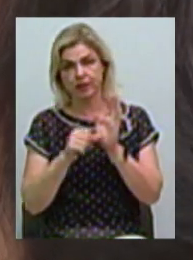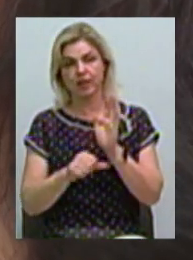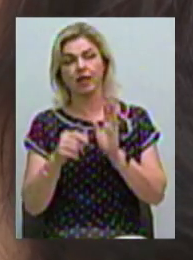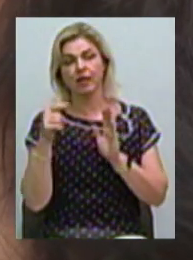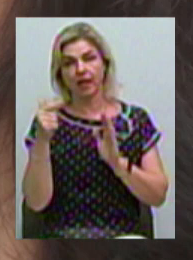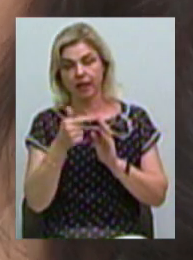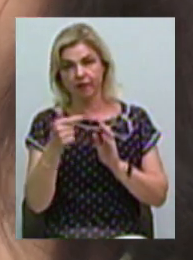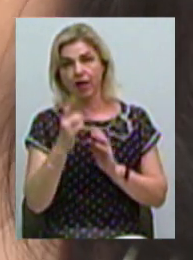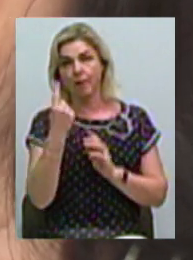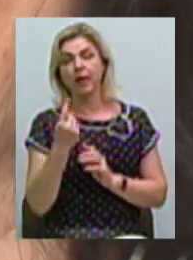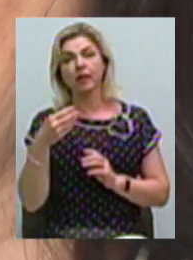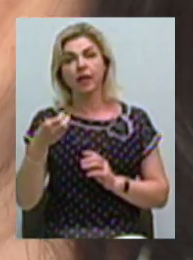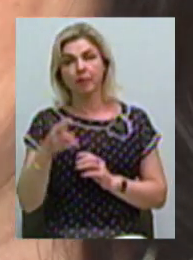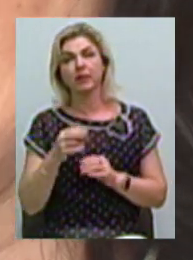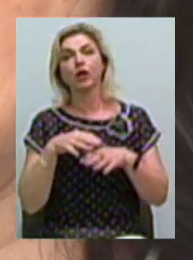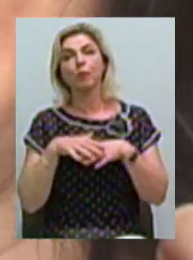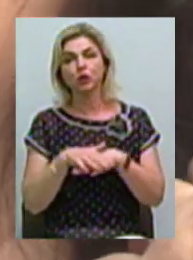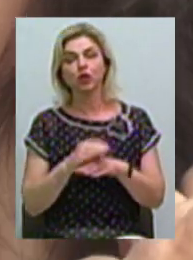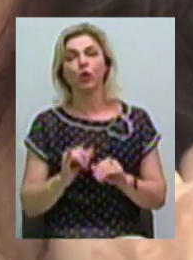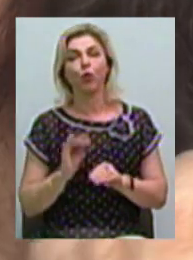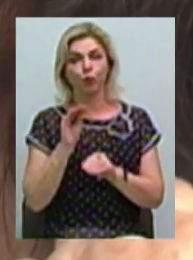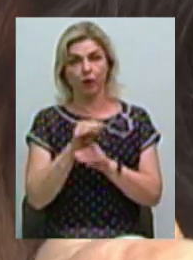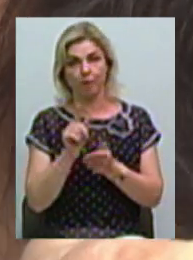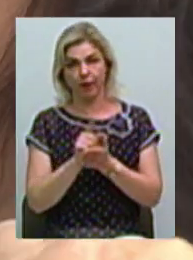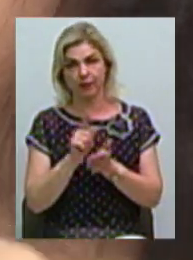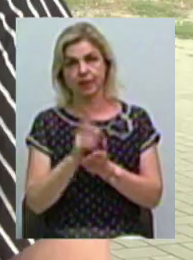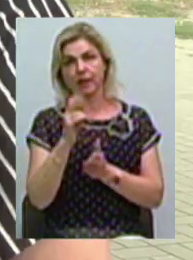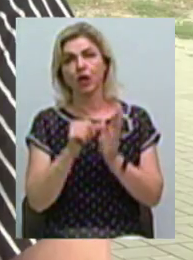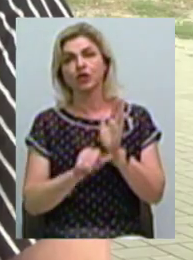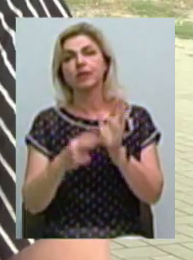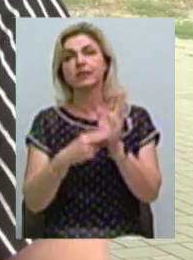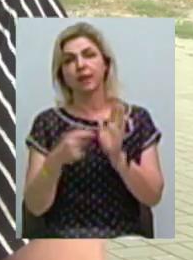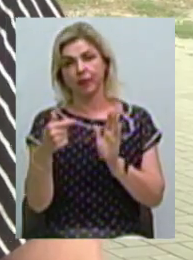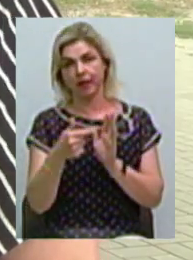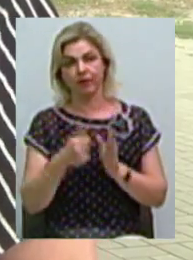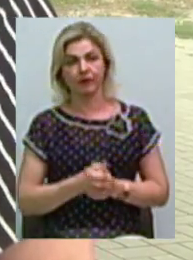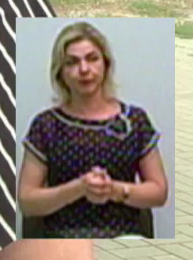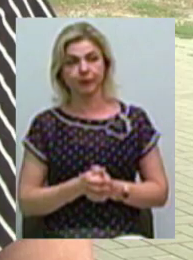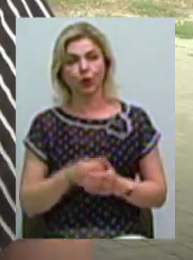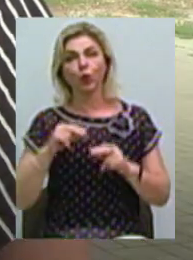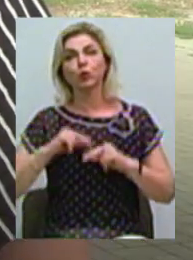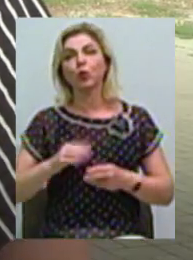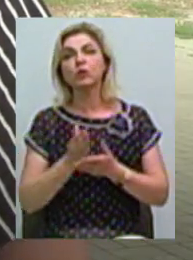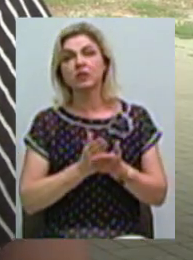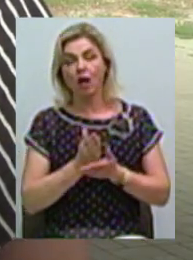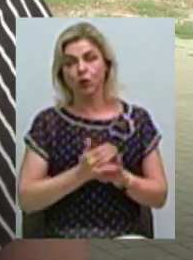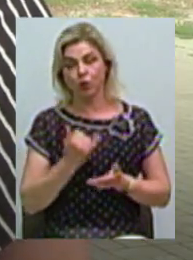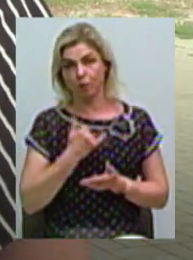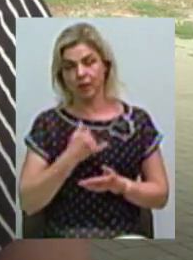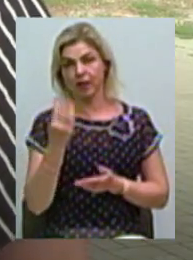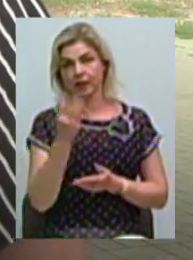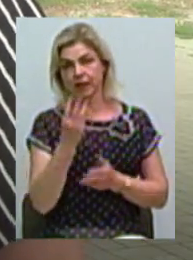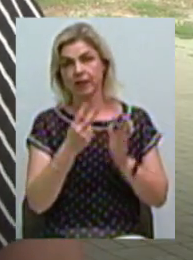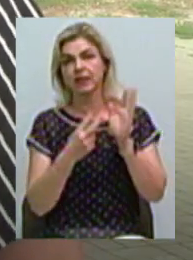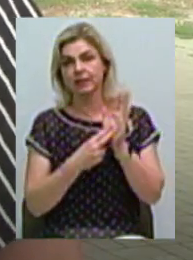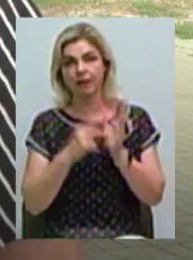1 липня їй нарахували підвищення виплати на 67 гривень. Трудовий стаж у мене 30 років. Трудовий стаж